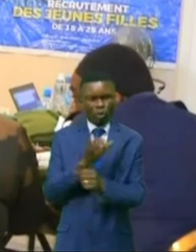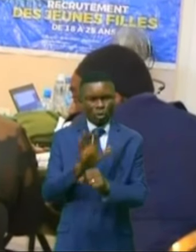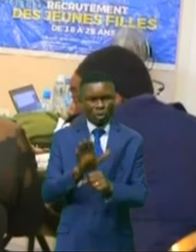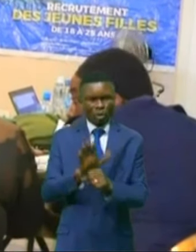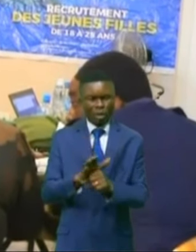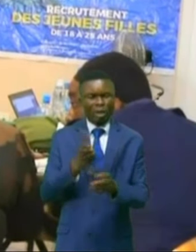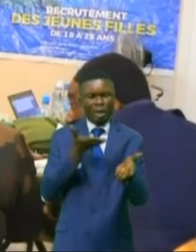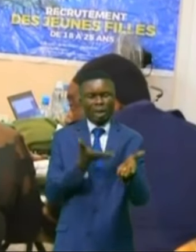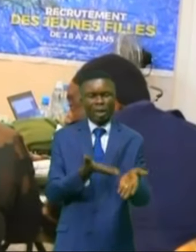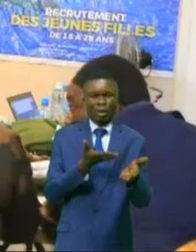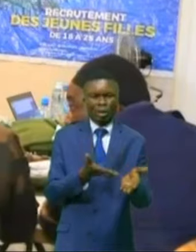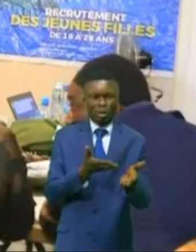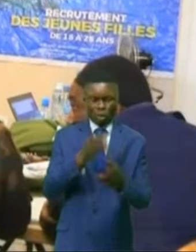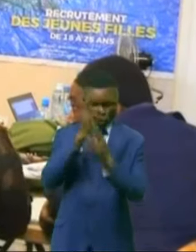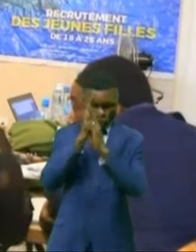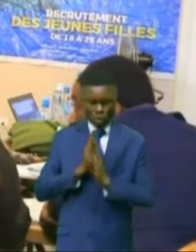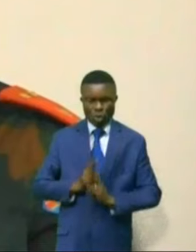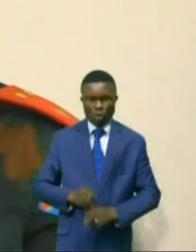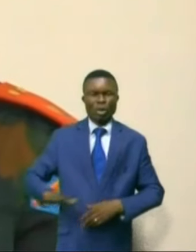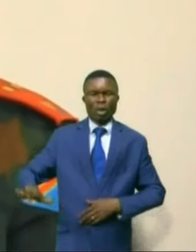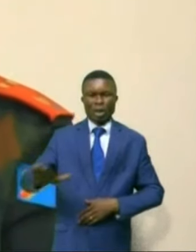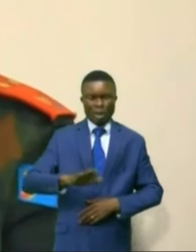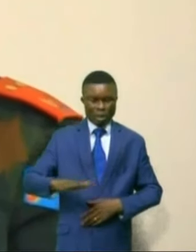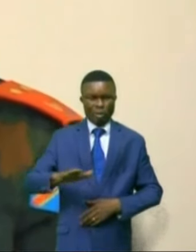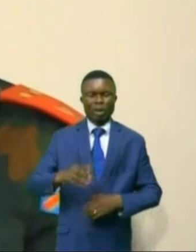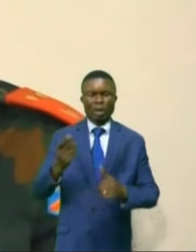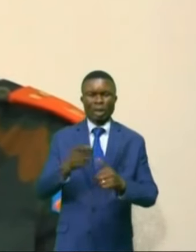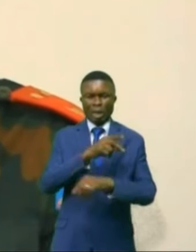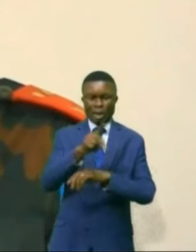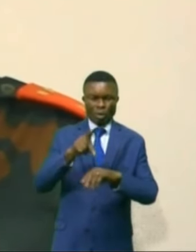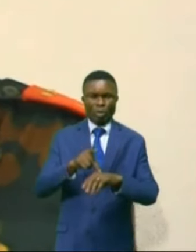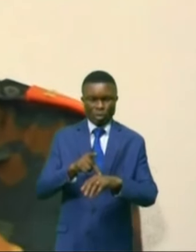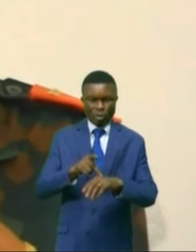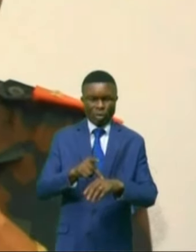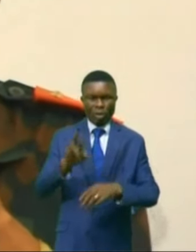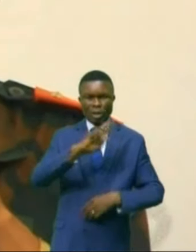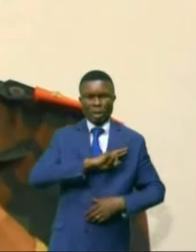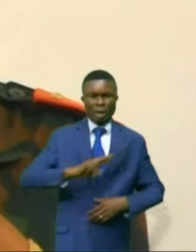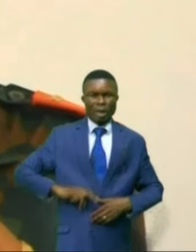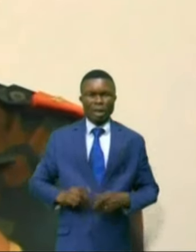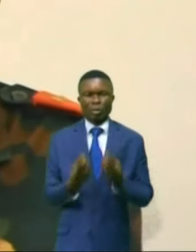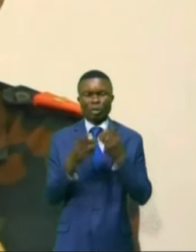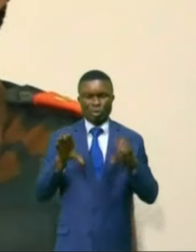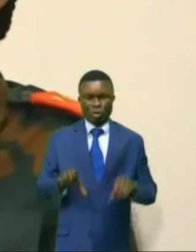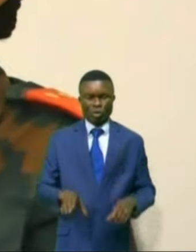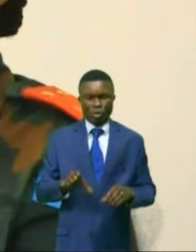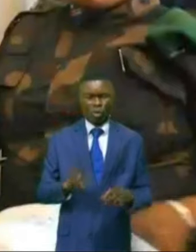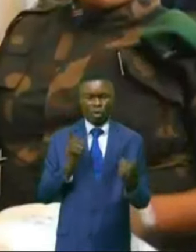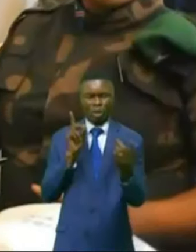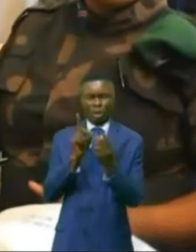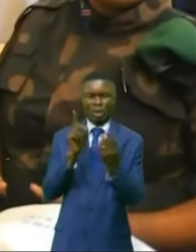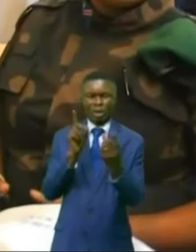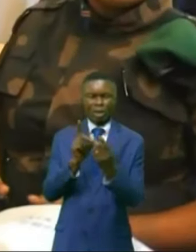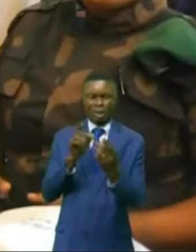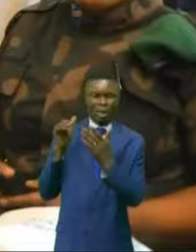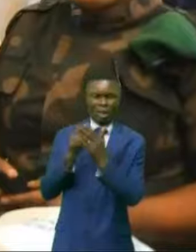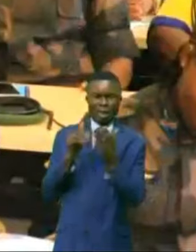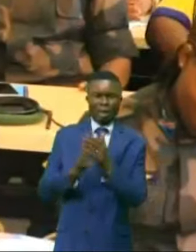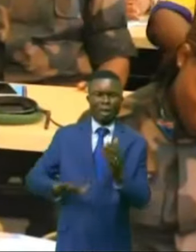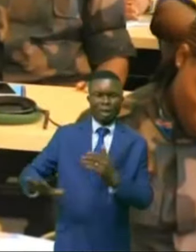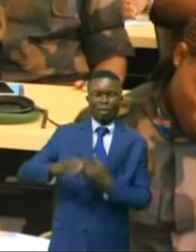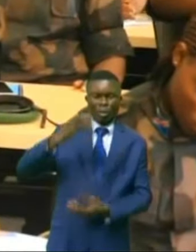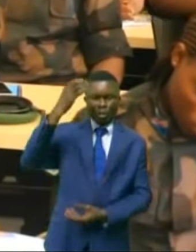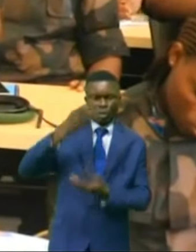à servir loyalement le pays, surtout en cette période où la République démocratique du Congo est agressée par le